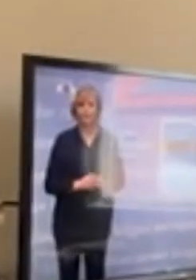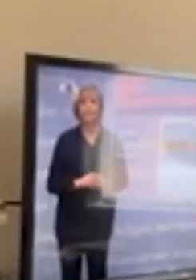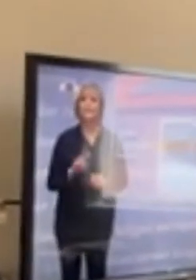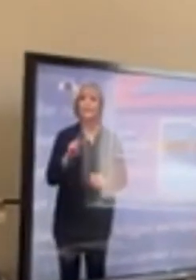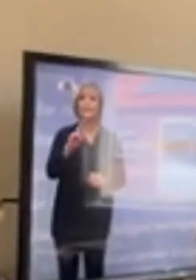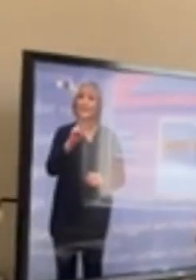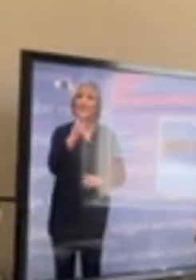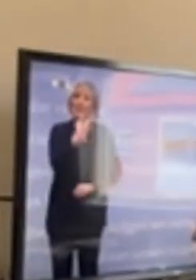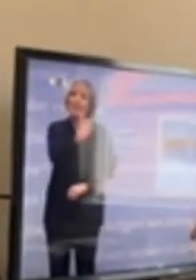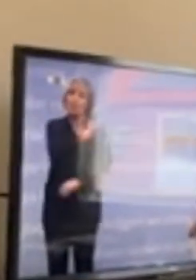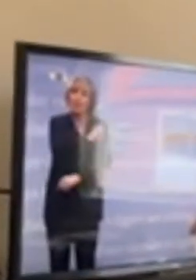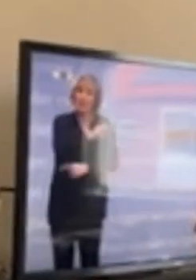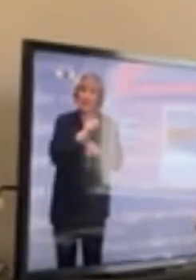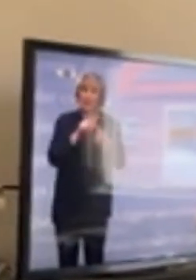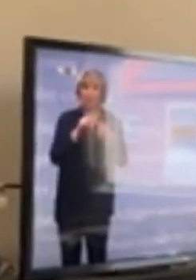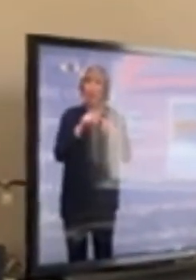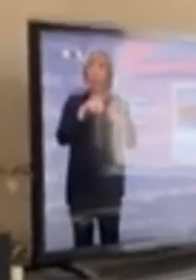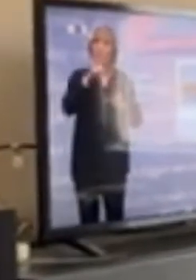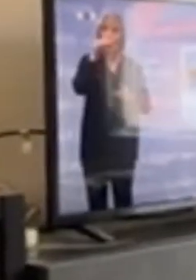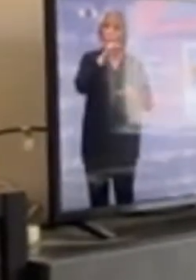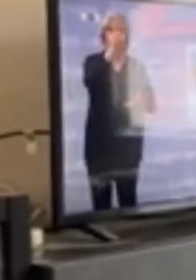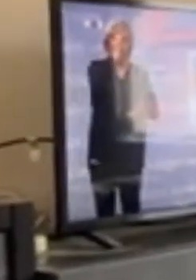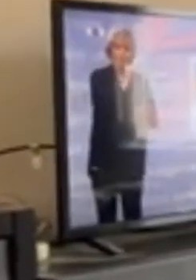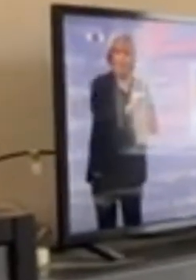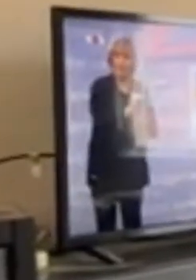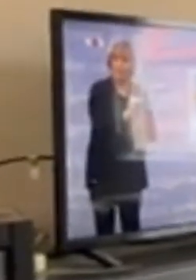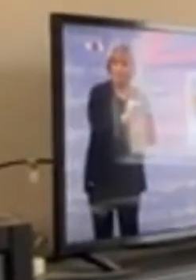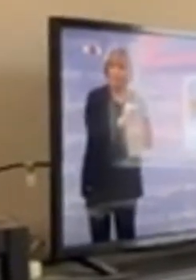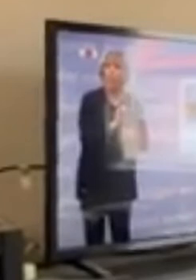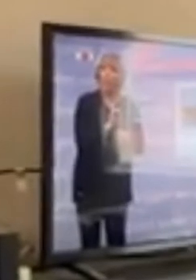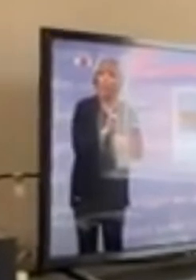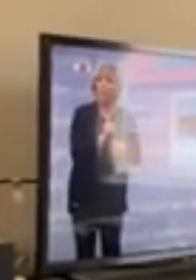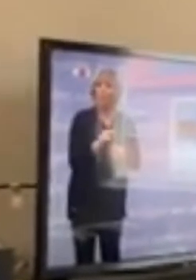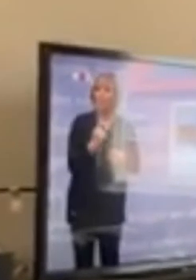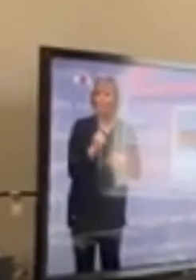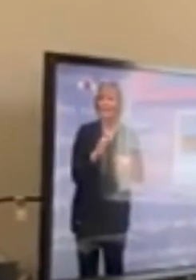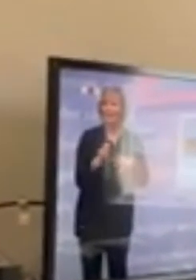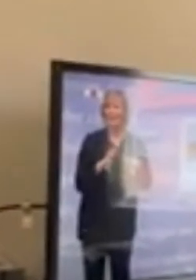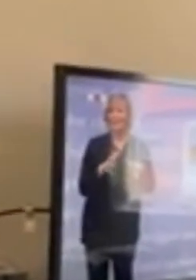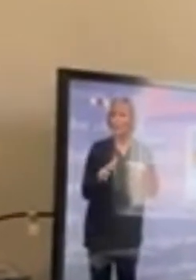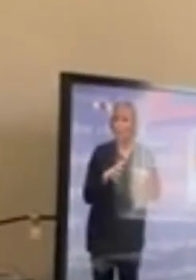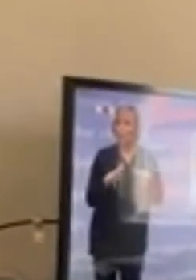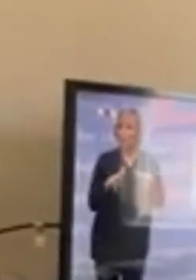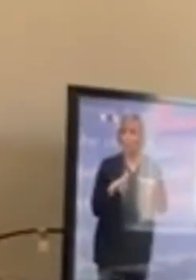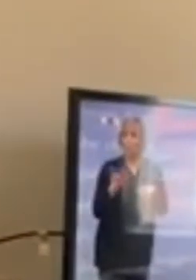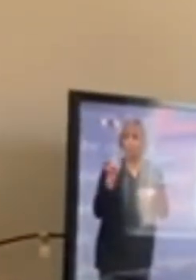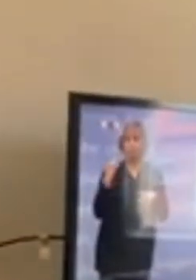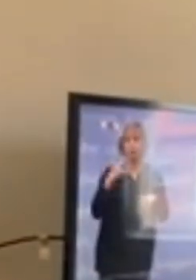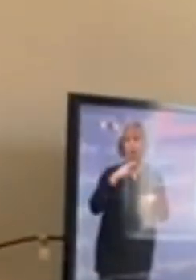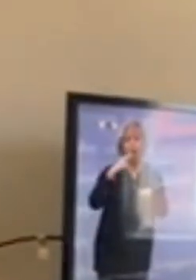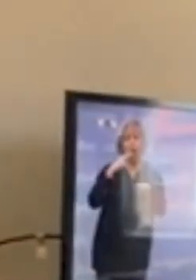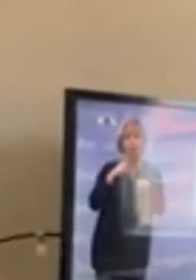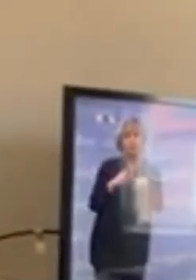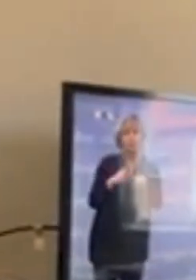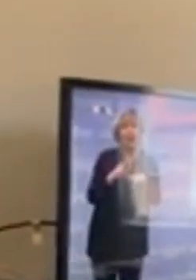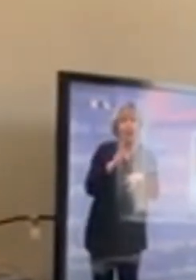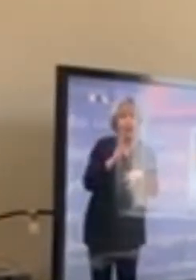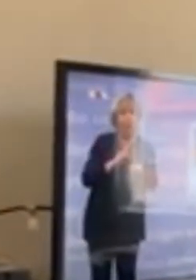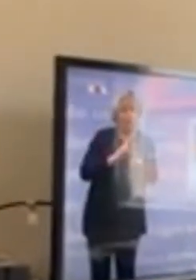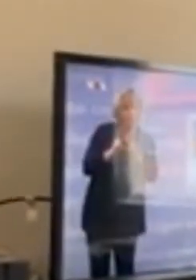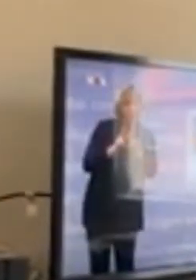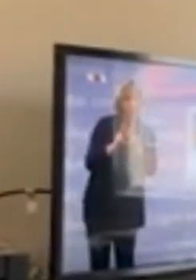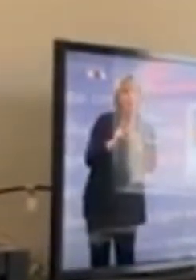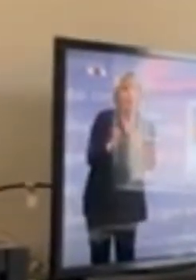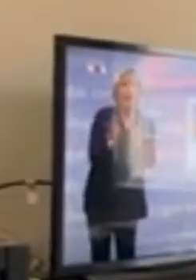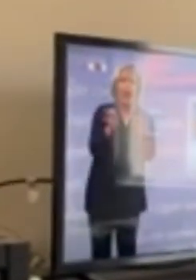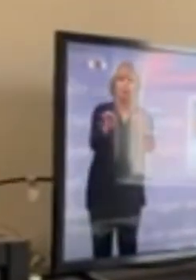tweede prik en het minder voorraad aanhouden, dat betekent een iets groter risico dat we gemaakte afspraken moeten uitstellen, als een levering